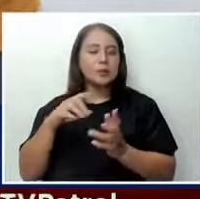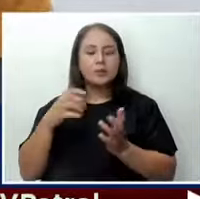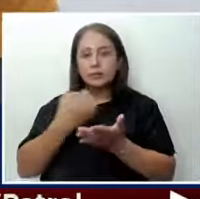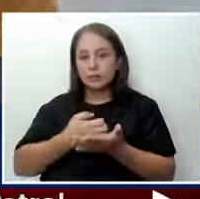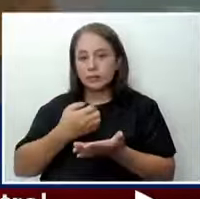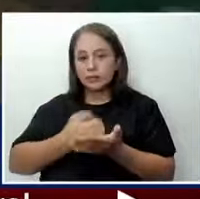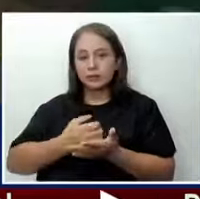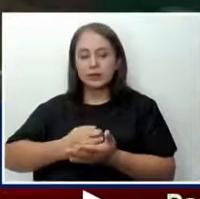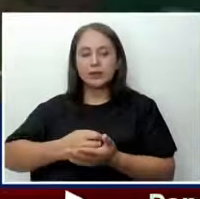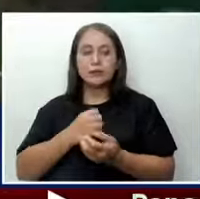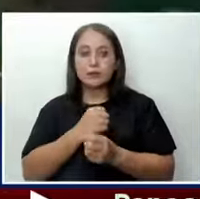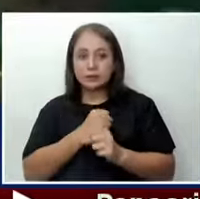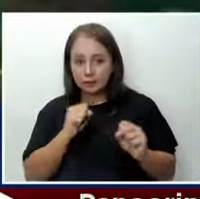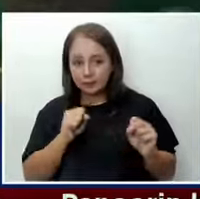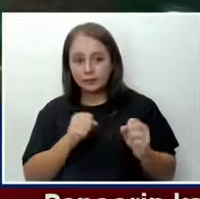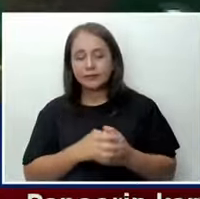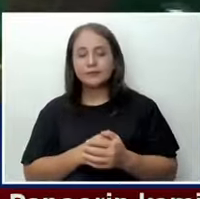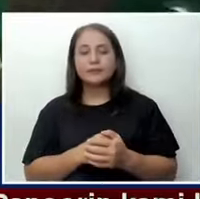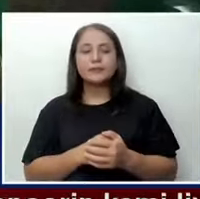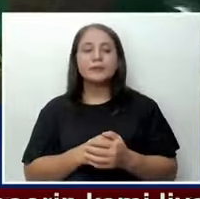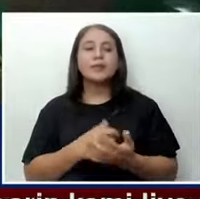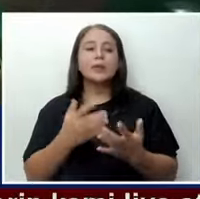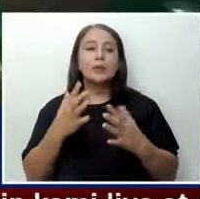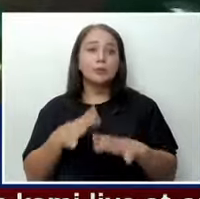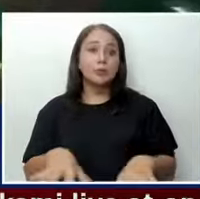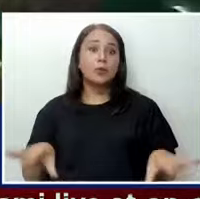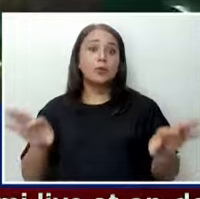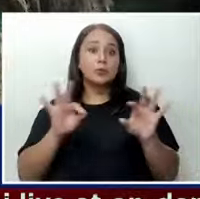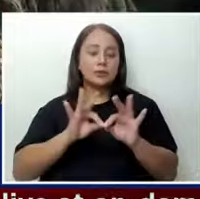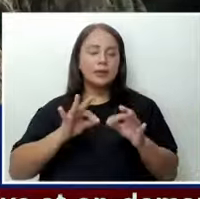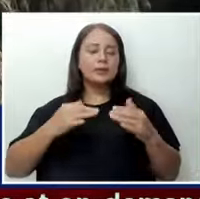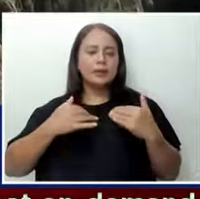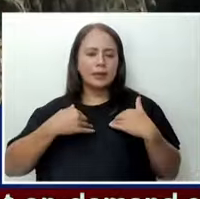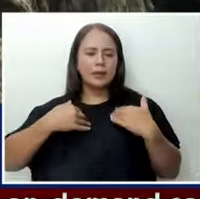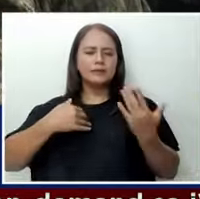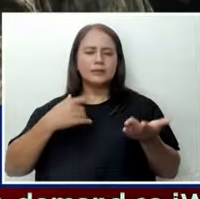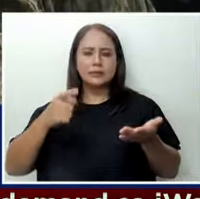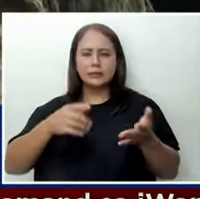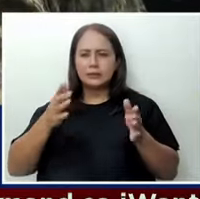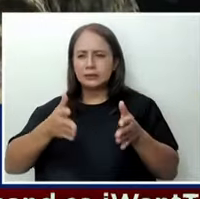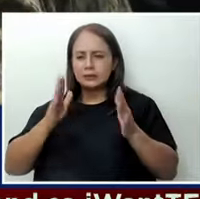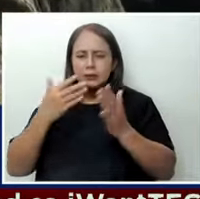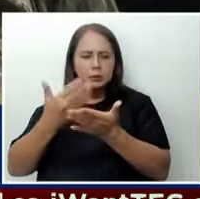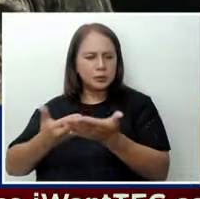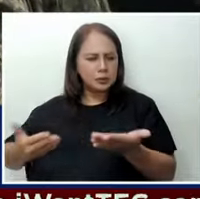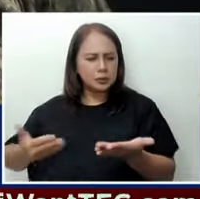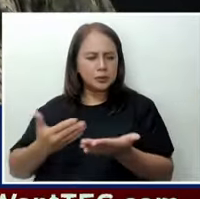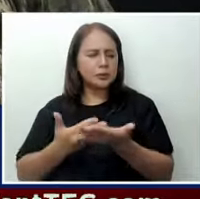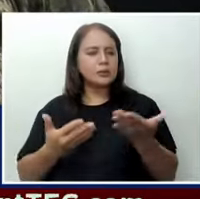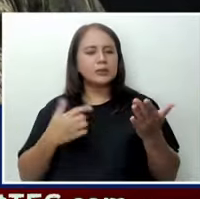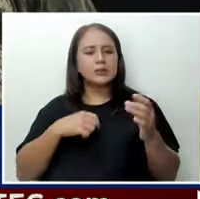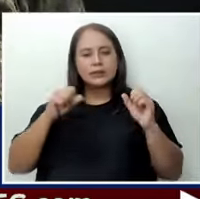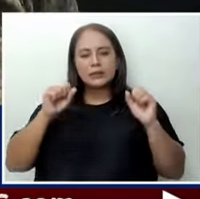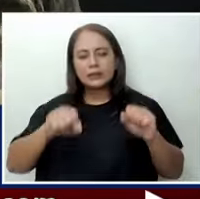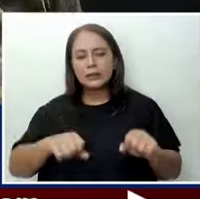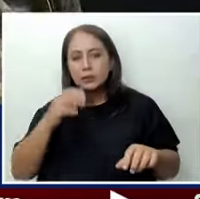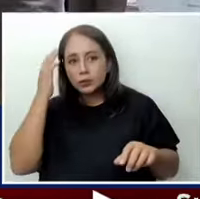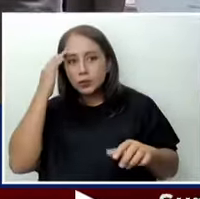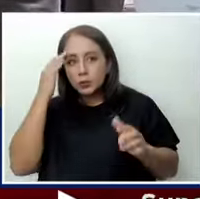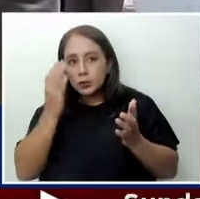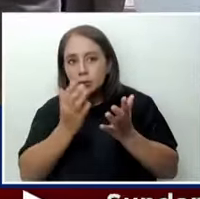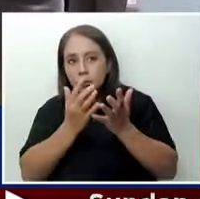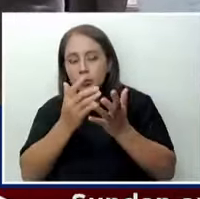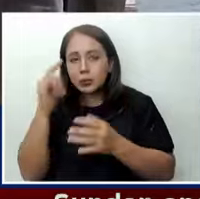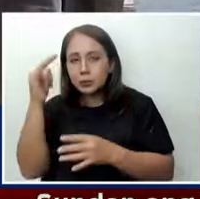at seguridad. Kaya mahalagaan niyang magkaroon ng mga pasilidad at kagamitan na kayang mag-detect ng mga vessel at